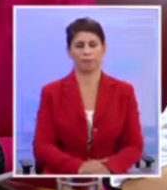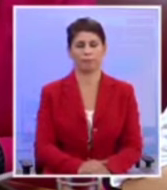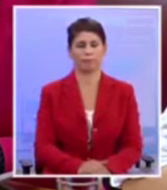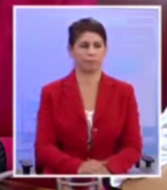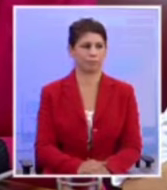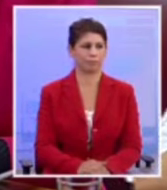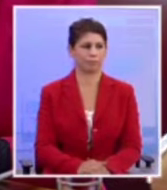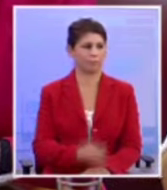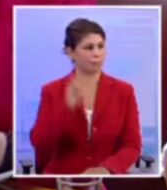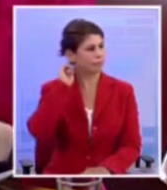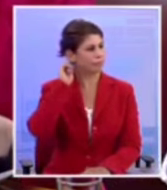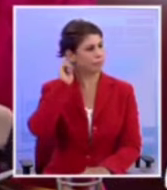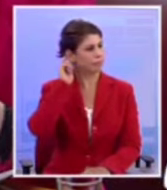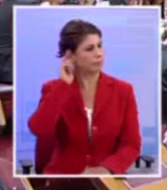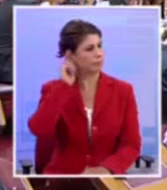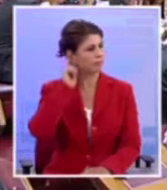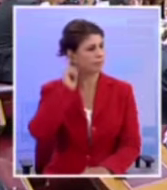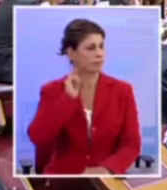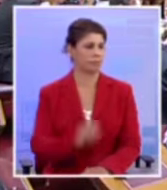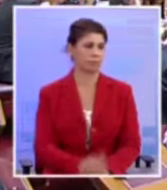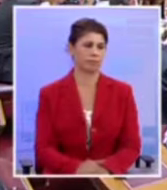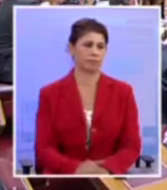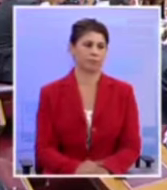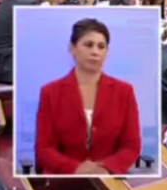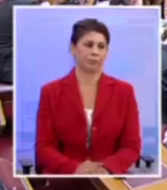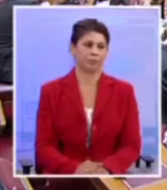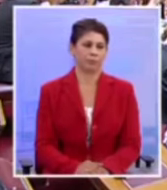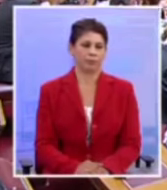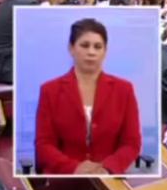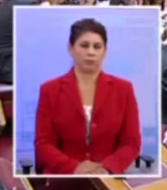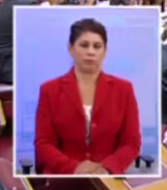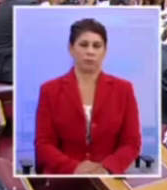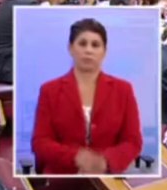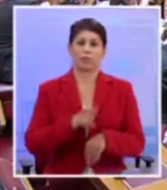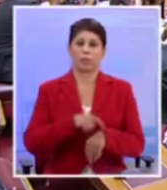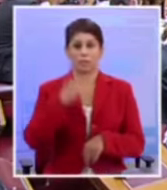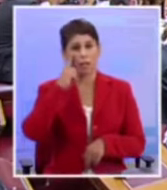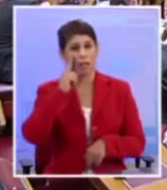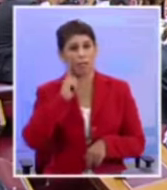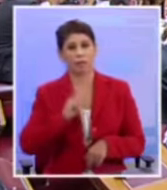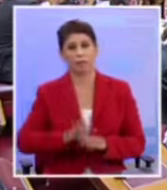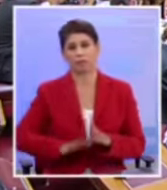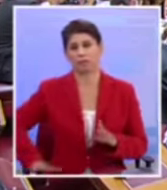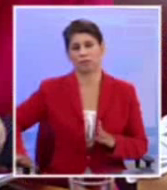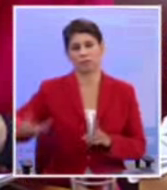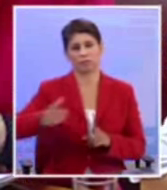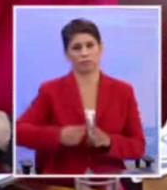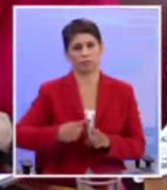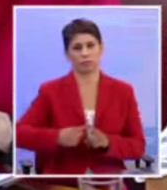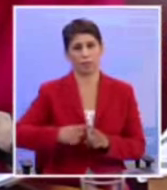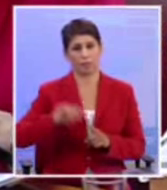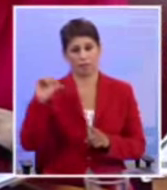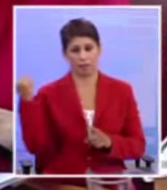Οι στιγμές είναι δραματικές. Βάλτε το μικρόφωνο πιο κοντά για να ακούγεστε καλά. Ναι, ναι. Οι στιγμές είναι δραματικές για τη χώρα και μετά τη